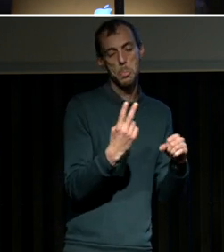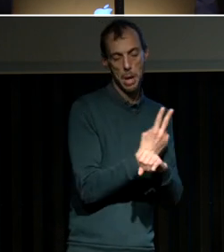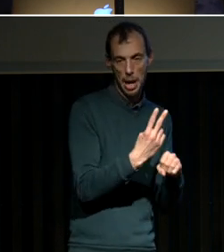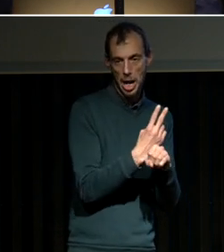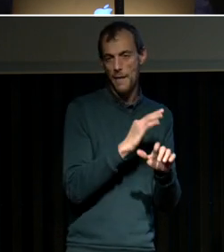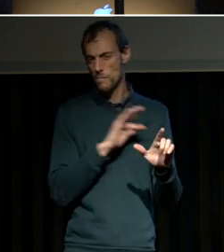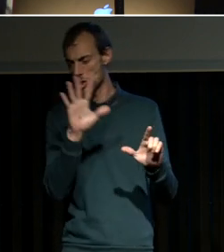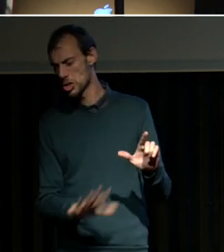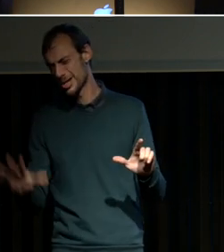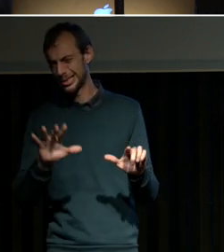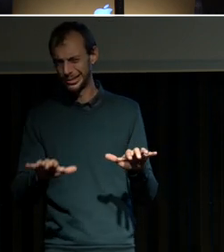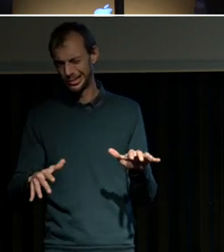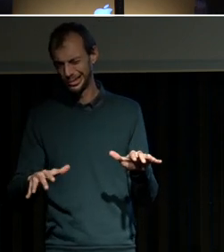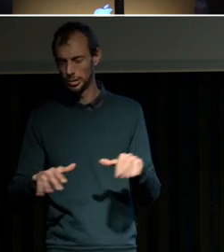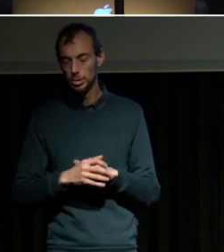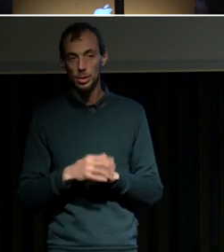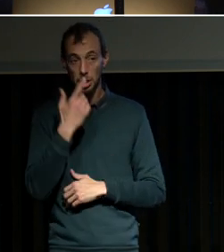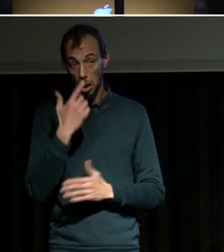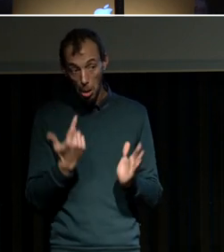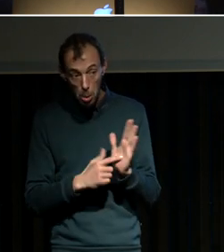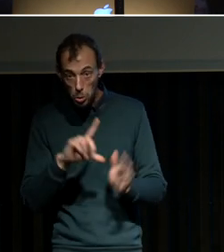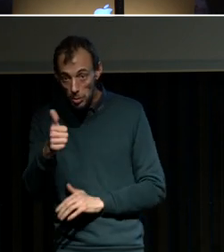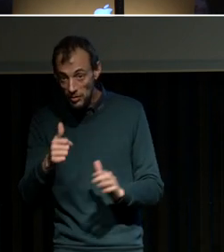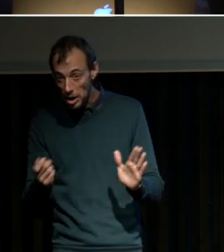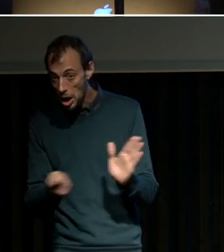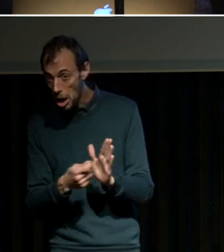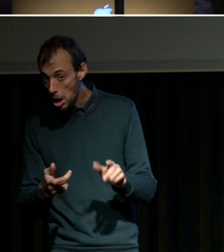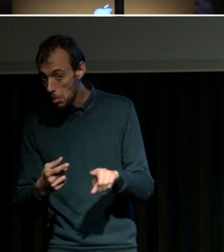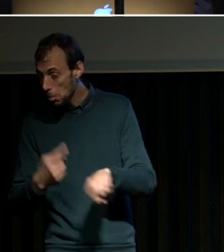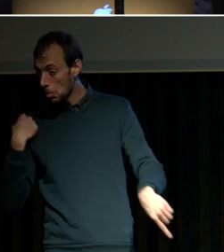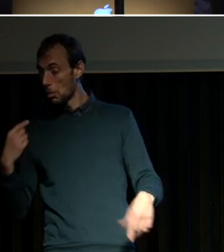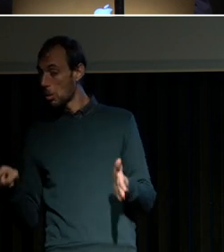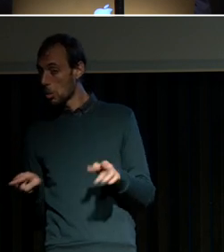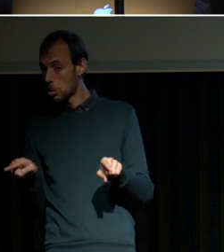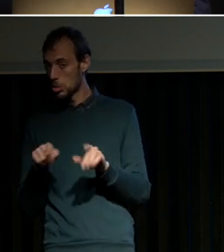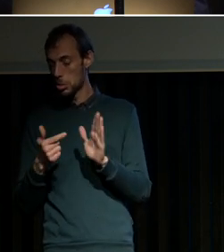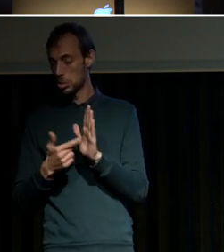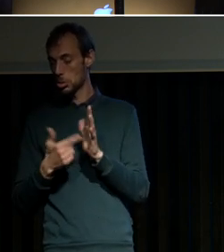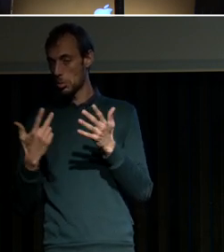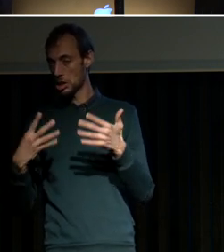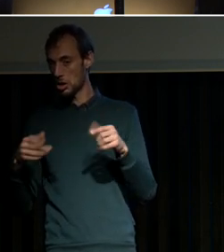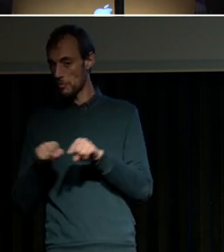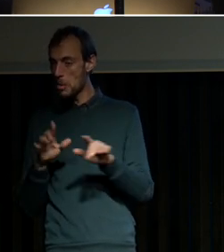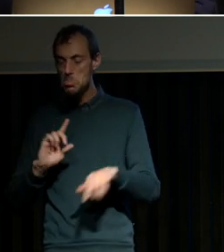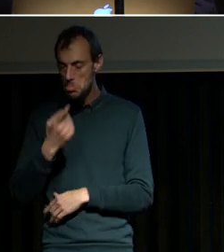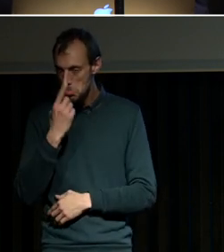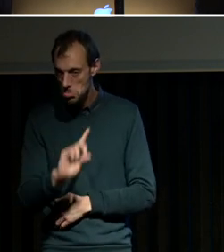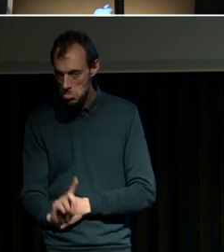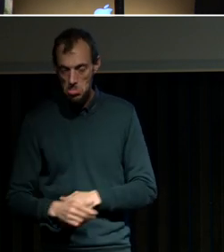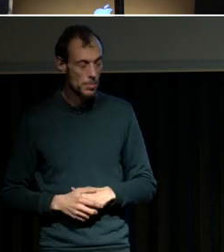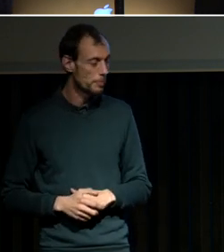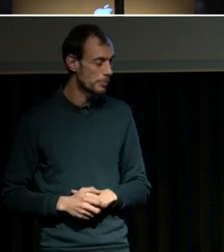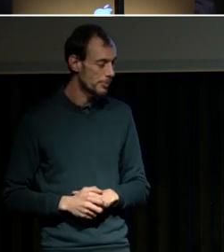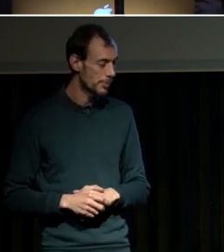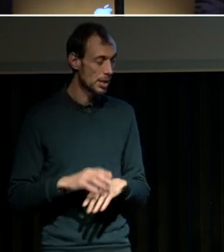pense pas qu'on ait retrouvé en 2021 l'activité de 2019. En Aquitaine, on a pratiquement une activité cette année qui va être la même